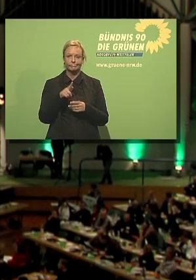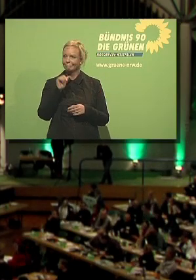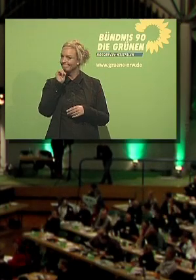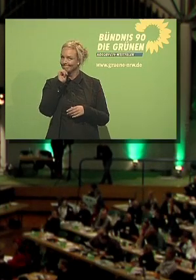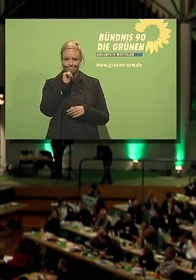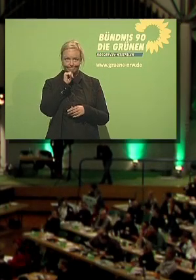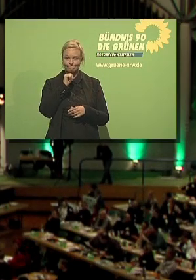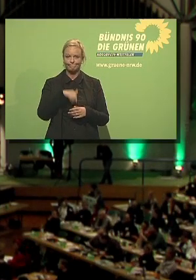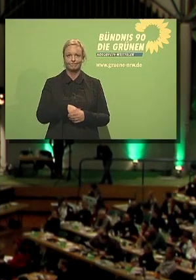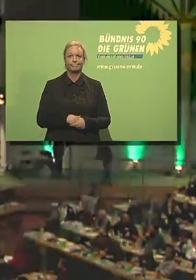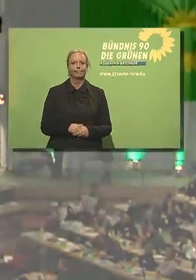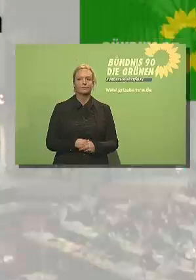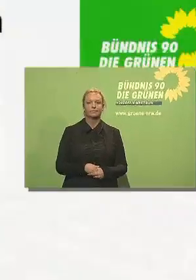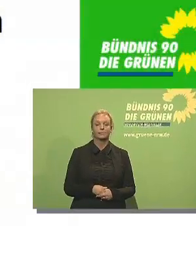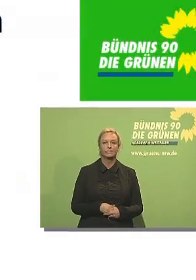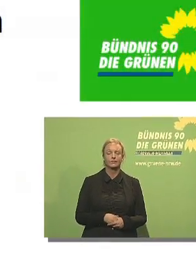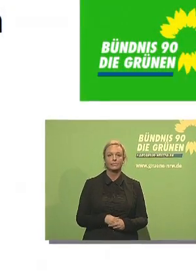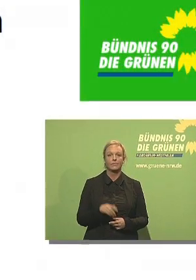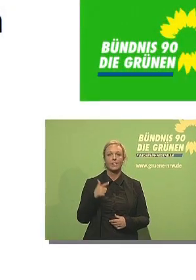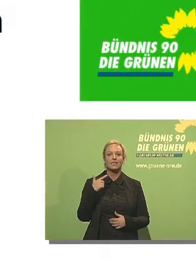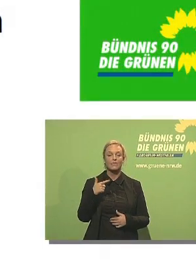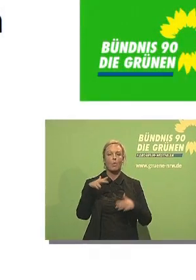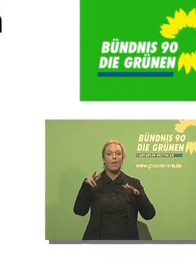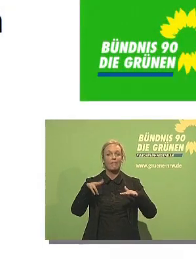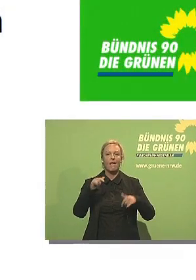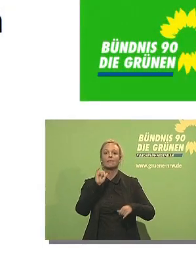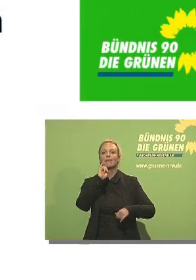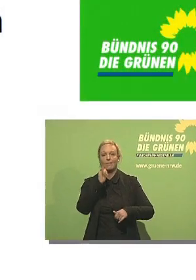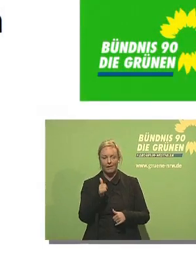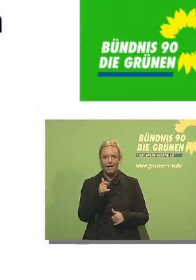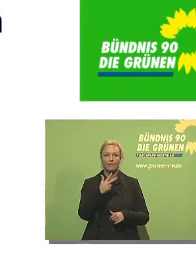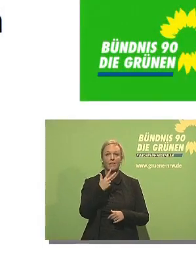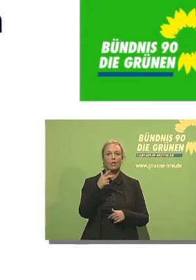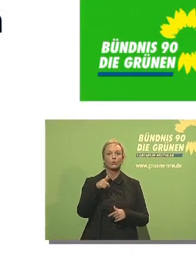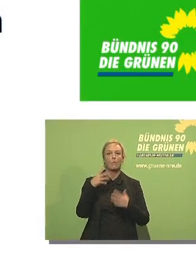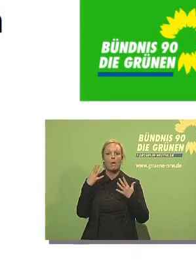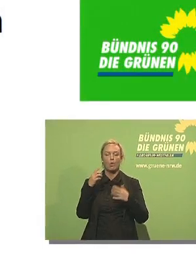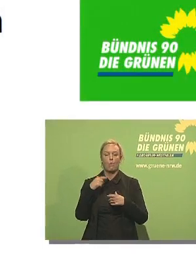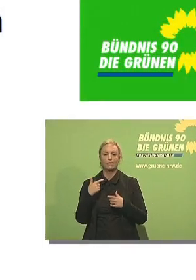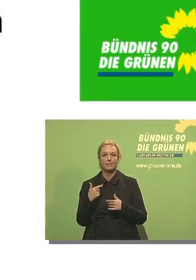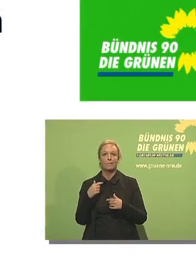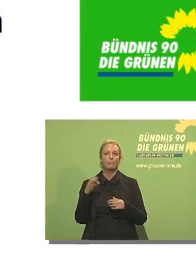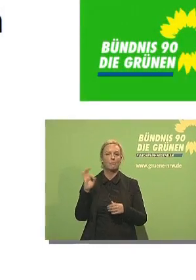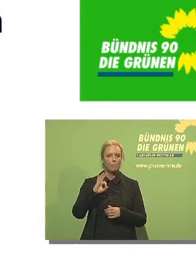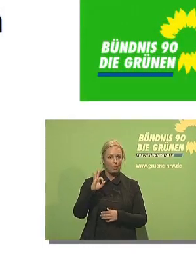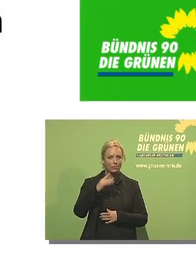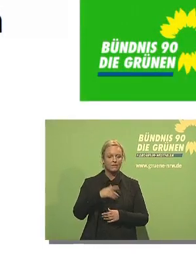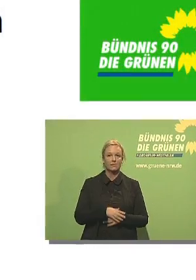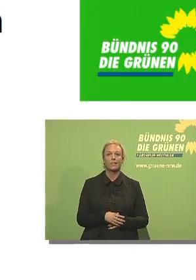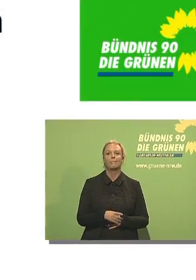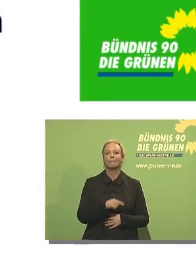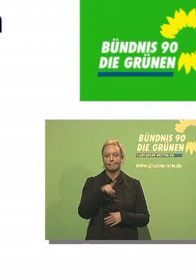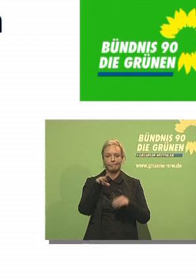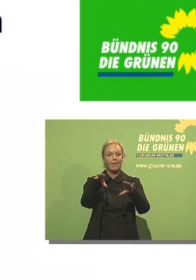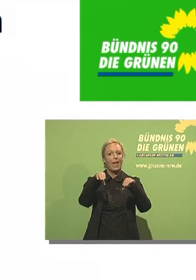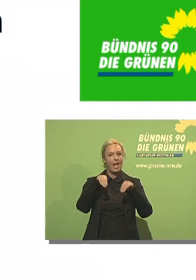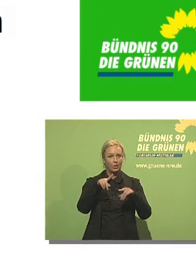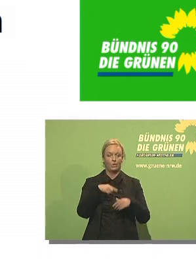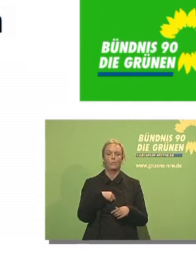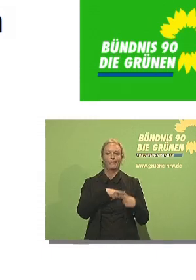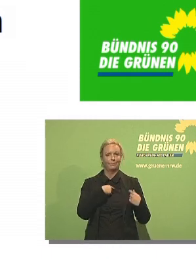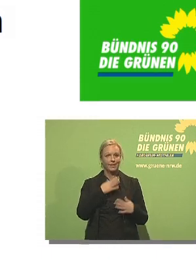Nein gestimmt und 218 mit Ja, 93,97% haben das Wahlverfahren angenommen. Vielen herzlichen Dank